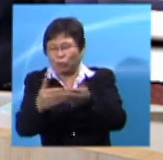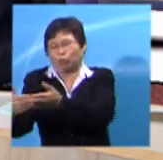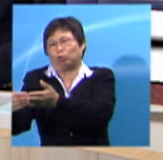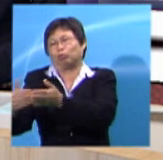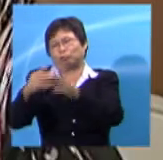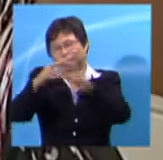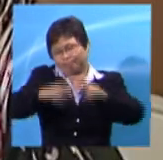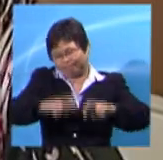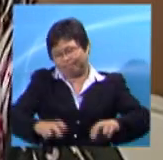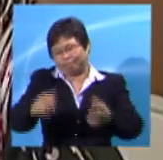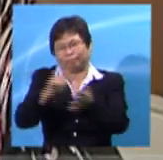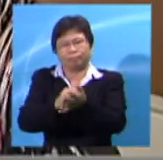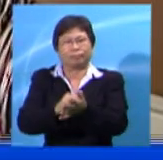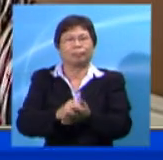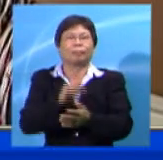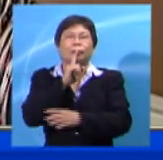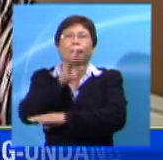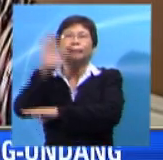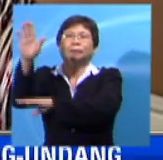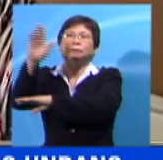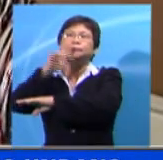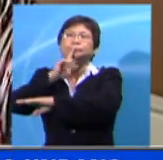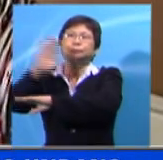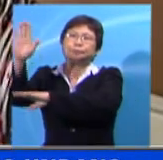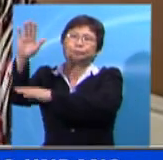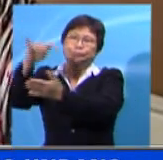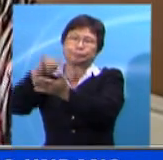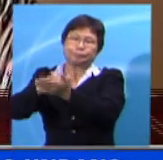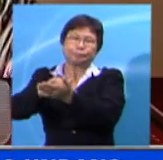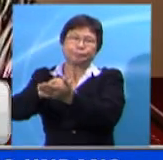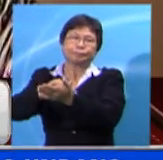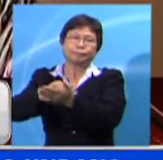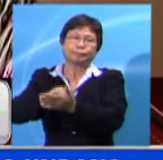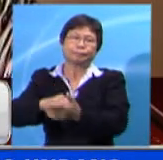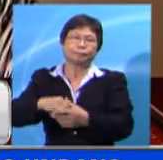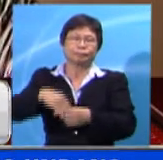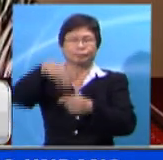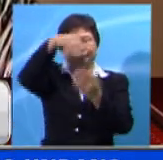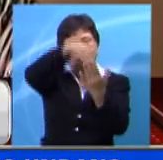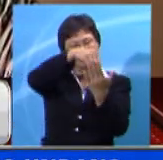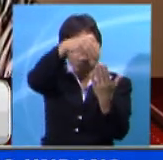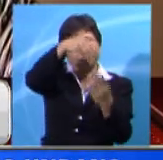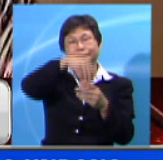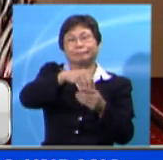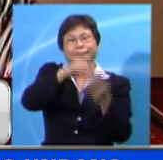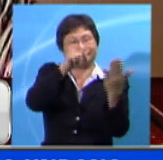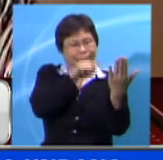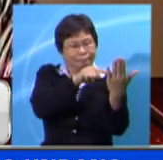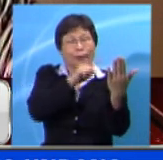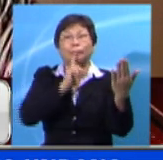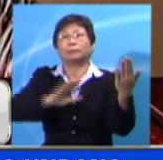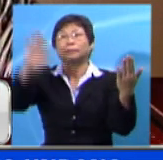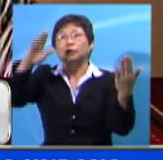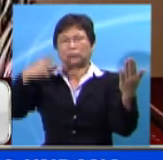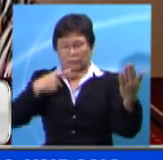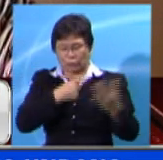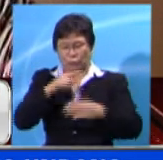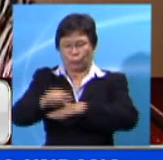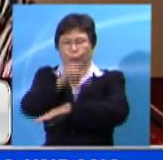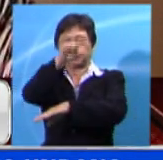tersebut dalam perjanjian itu kita akan dibenarkan untuk